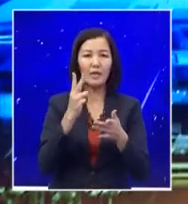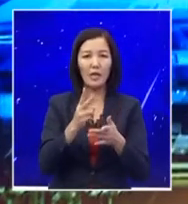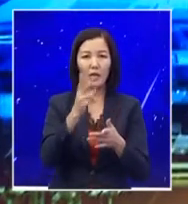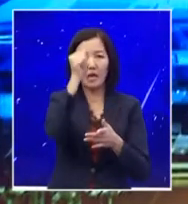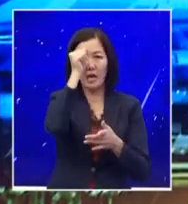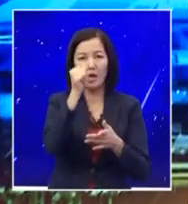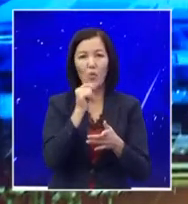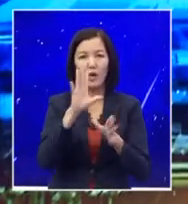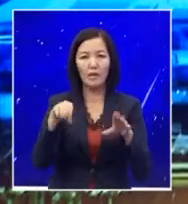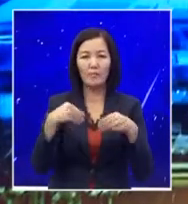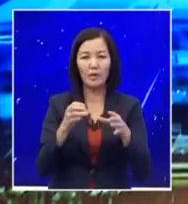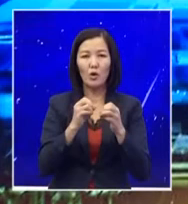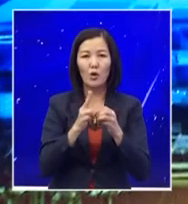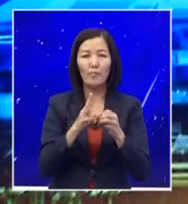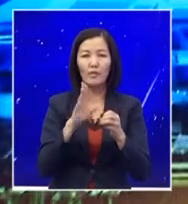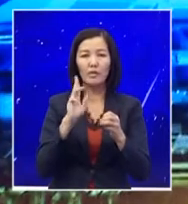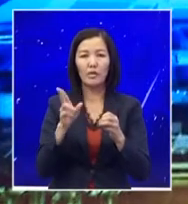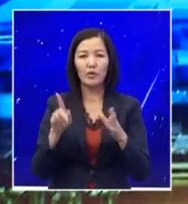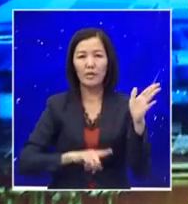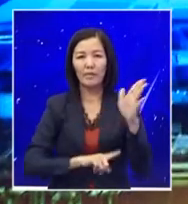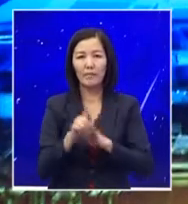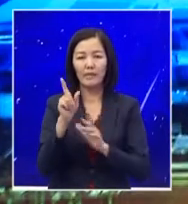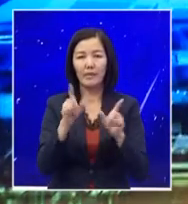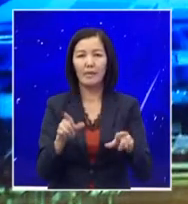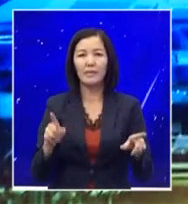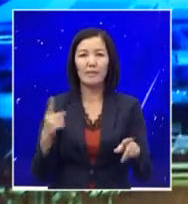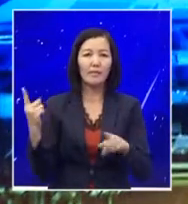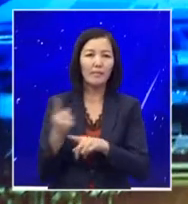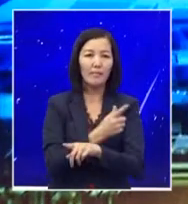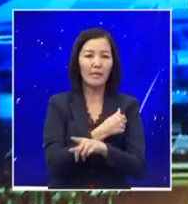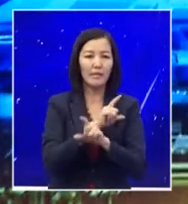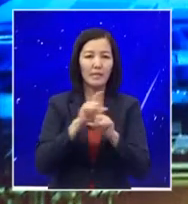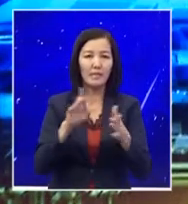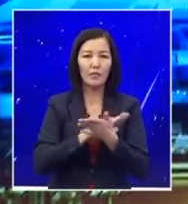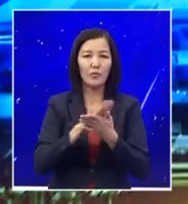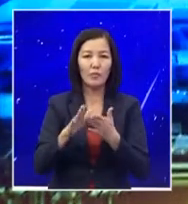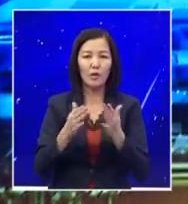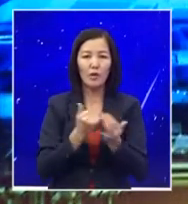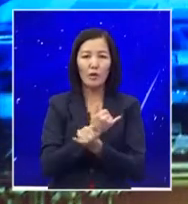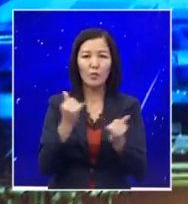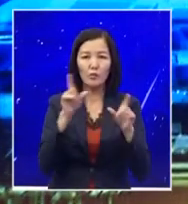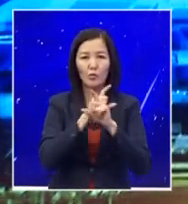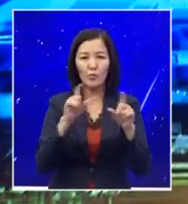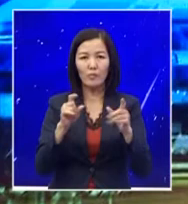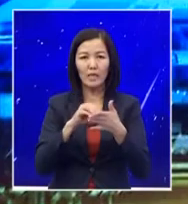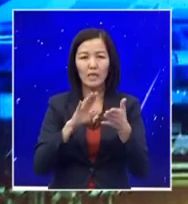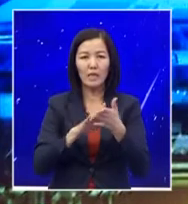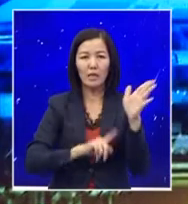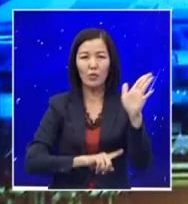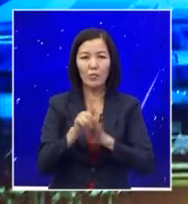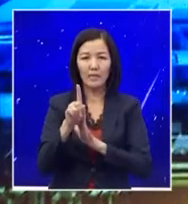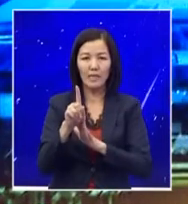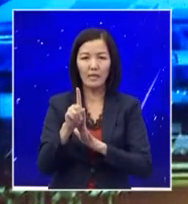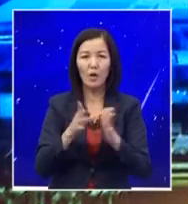уақыт берілді. 15 қыркүйектен бастап елімізде азаматтарды алғашқы медициналық-санитарлық көмек көрсету ұйымдарына тіркеу науқаны